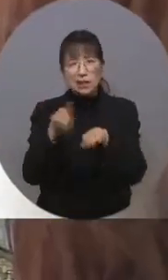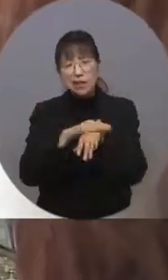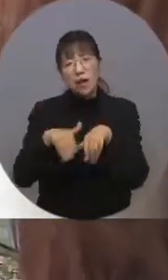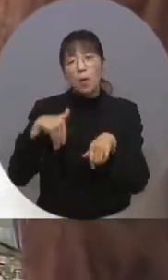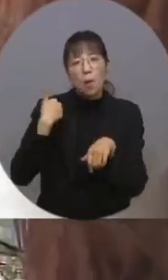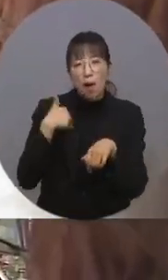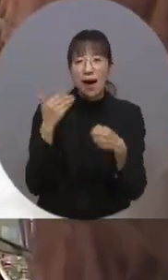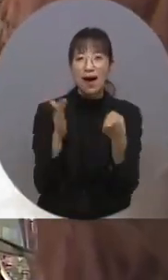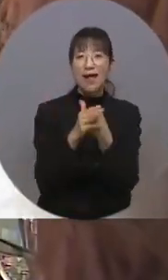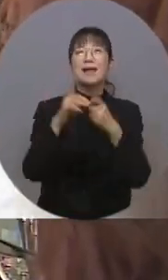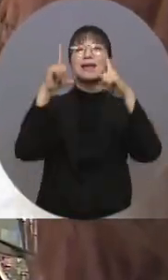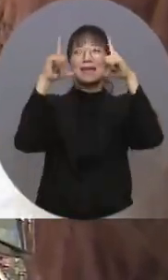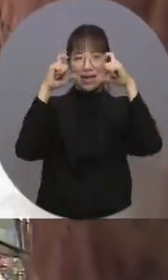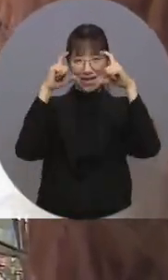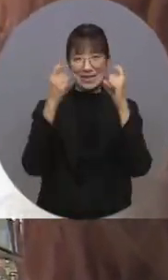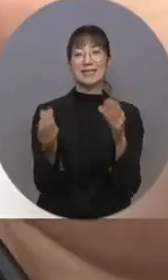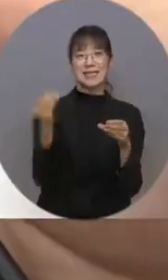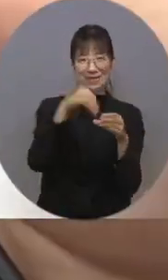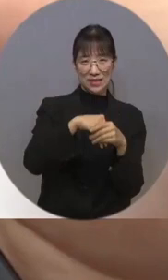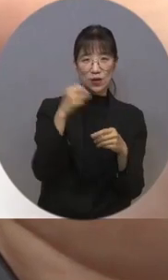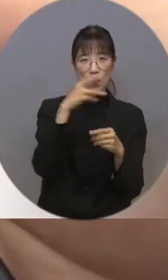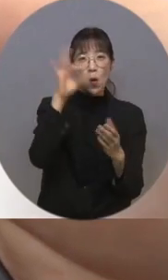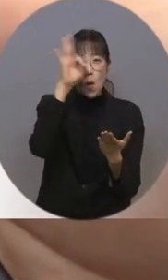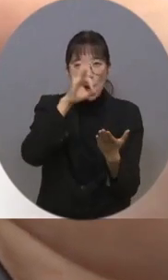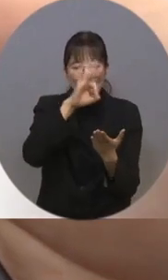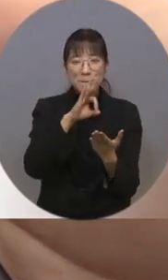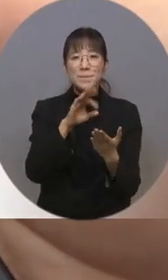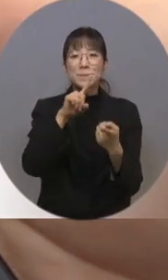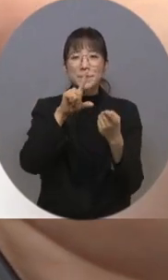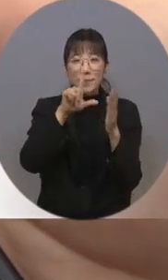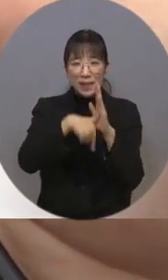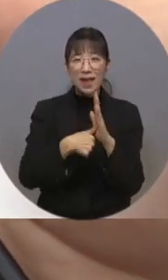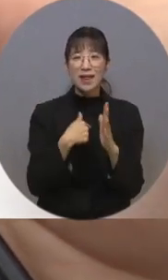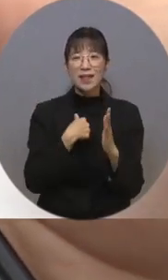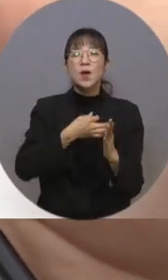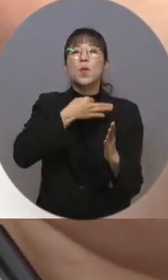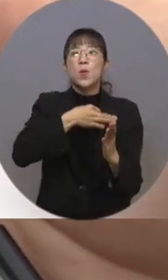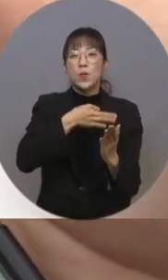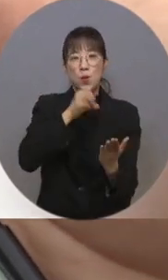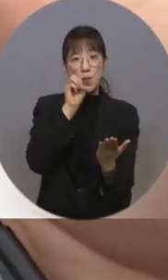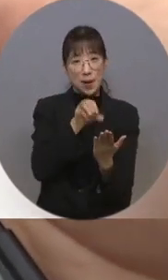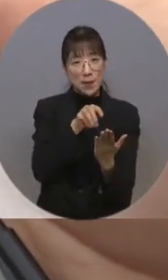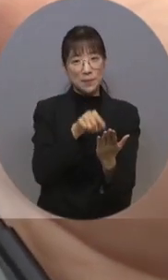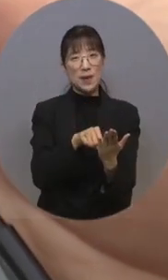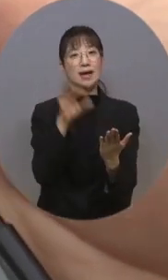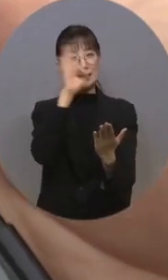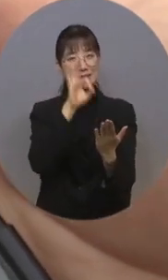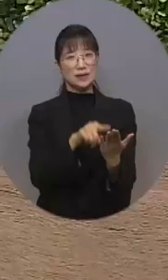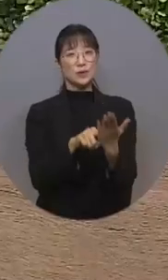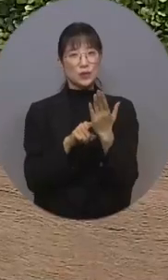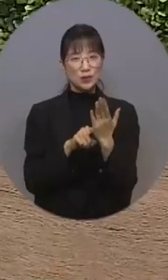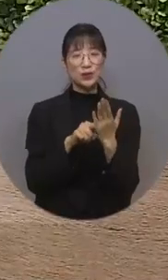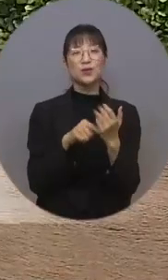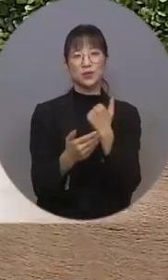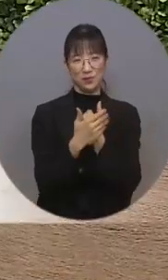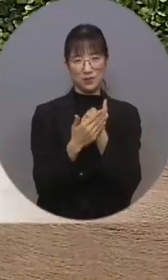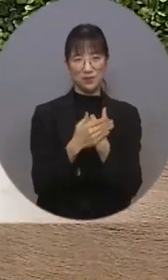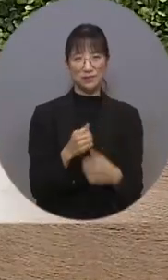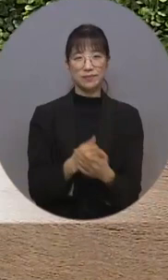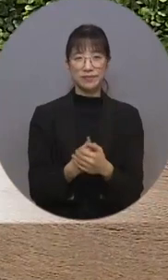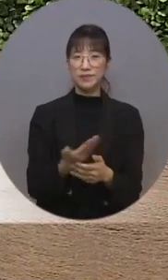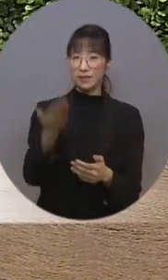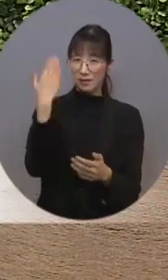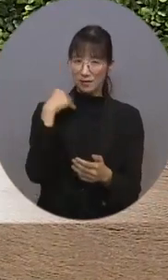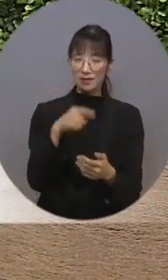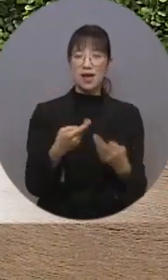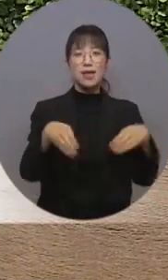사진정보 서비스, 검색을 돕는 음성인식 기능을 탑재해 편의성을 대폭 높였습니다. 기존에